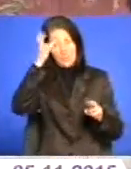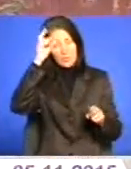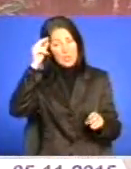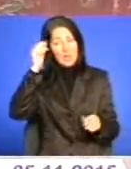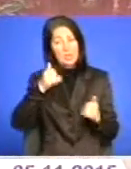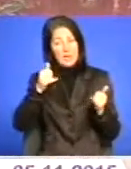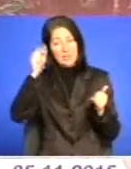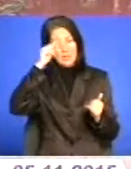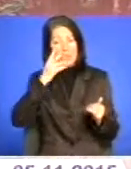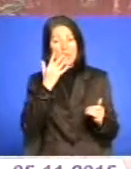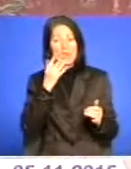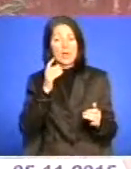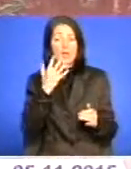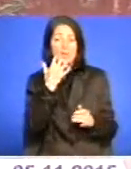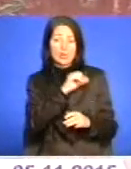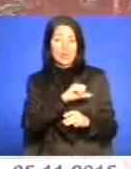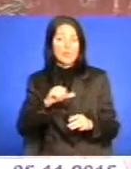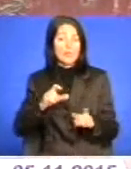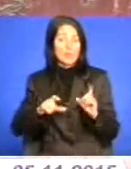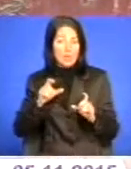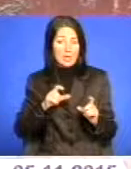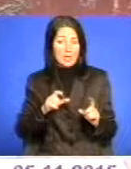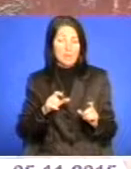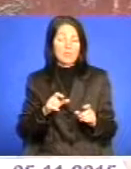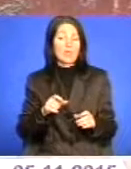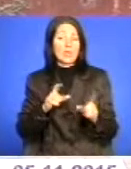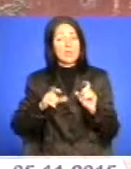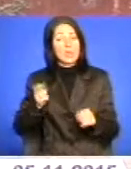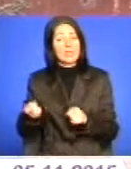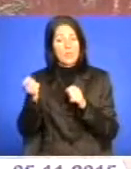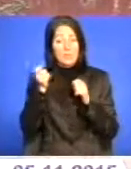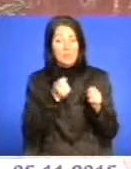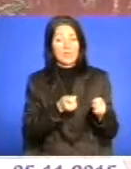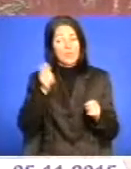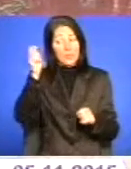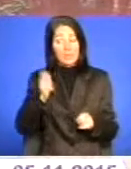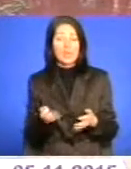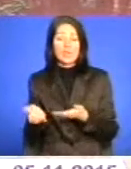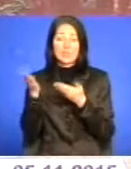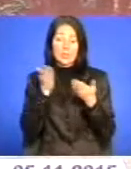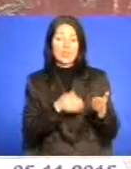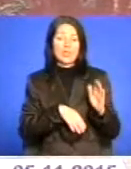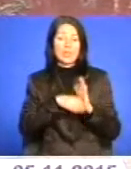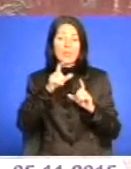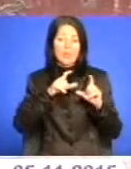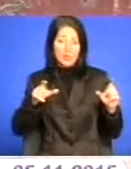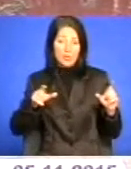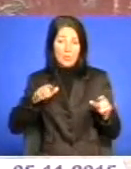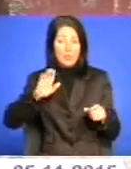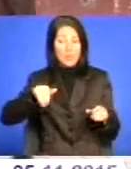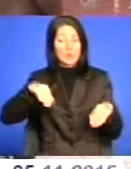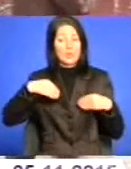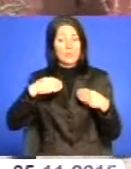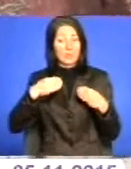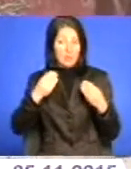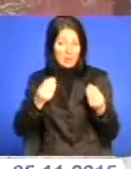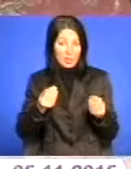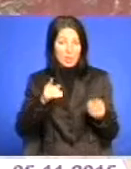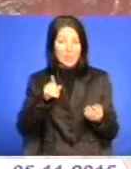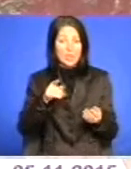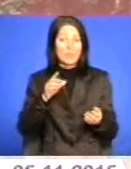іноземці приїжджають за запрошенням вишу. Міграційна служба після зарахування їх студента видає цим громадянам посвідки на постійне місце